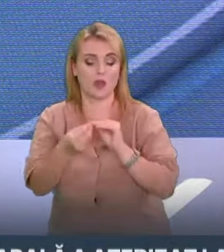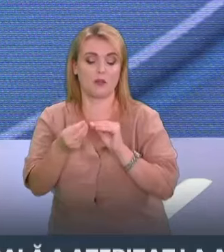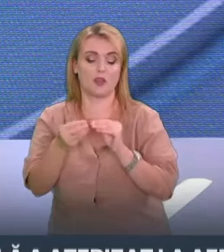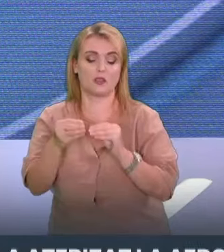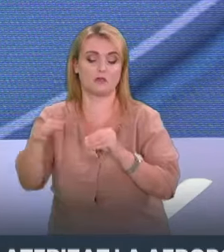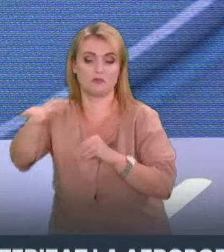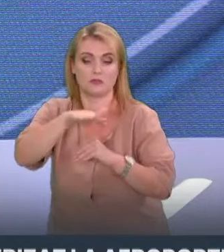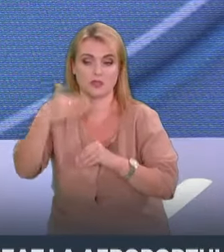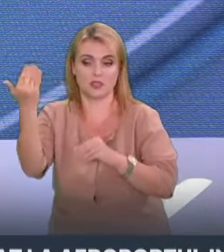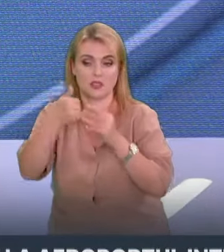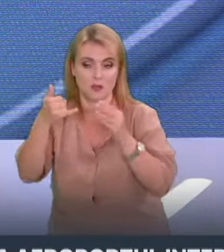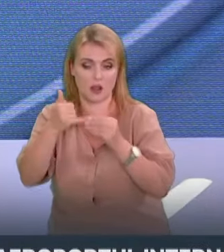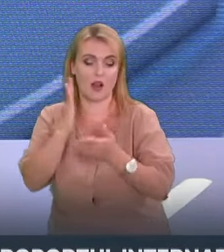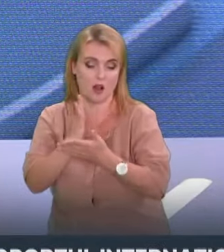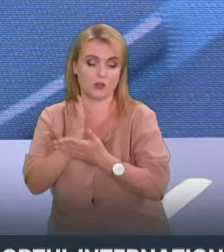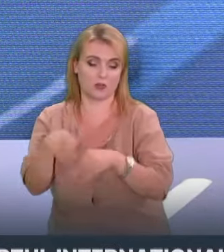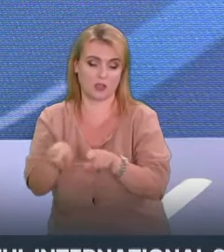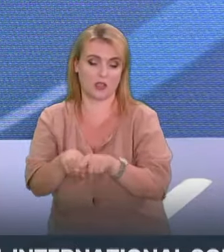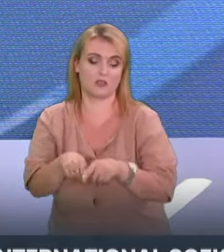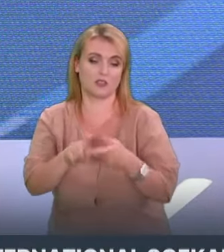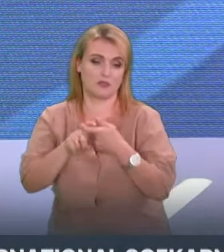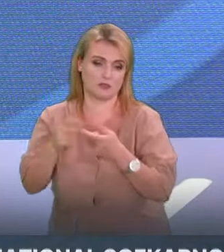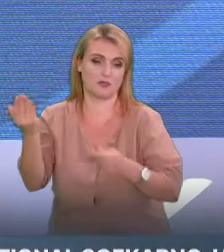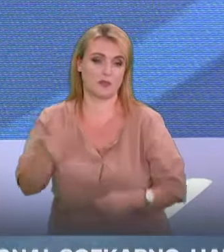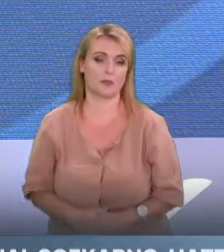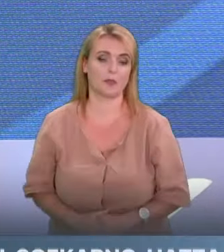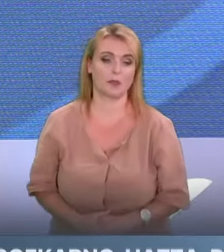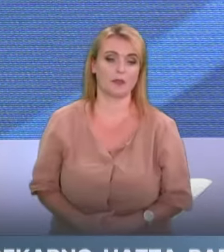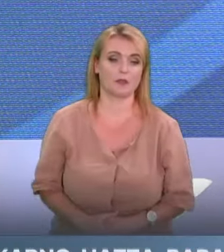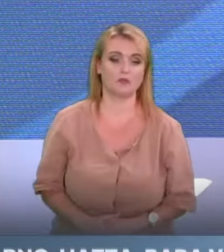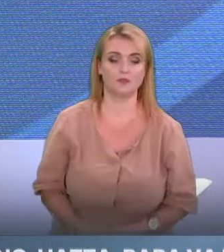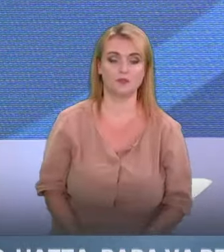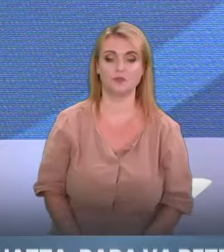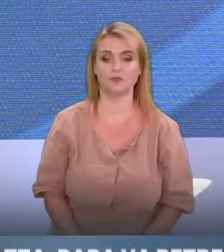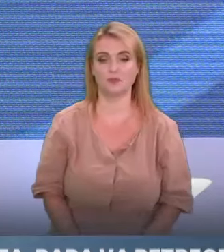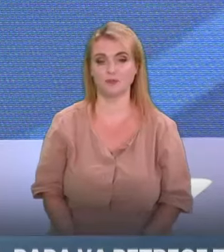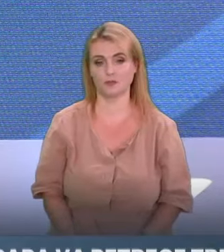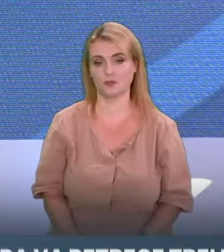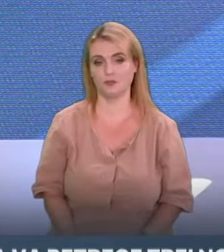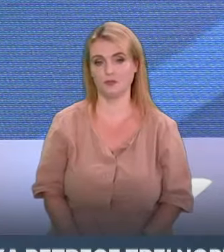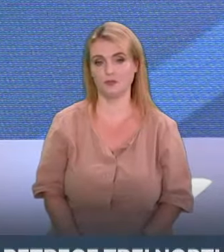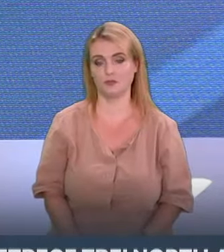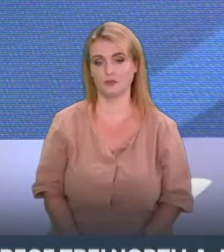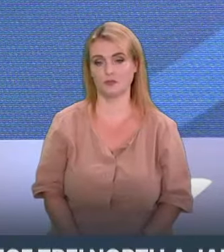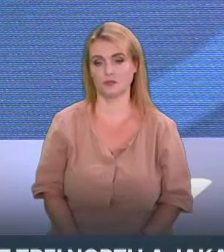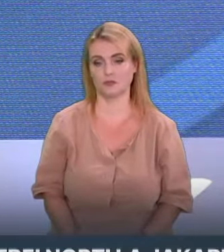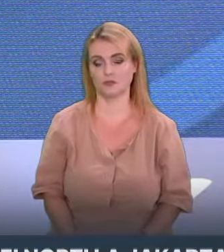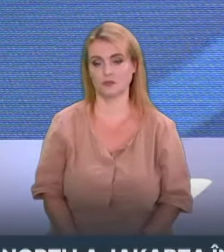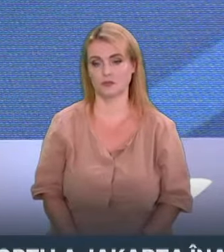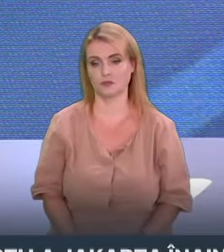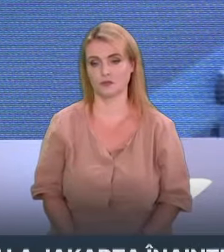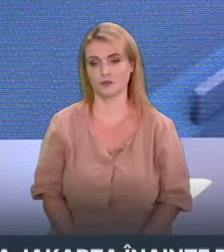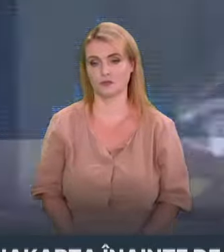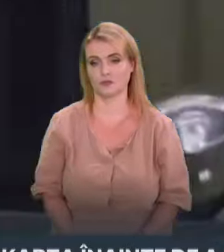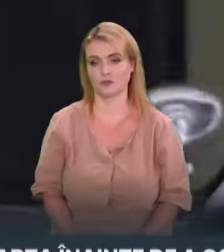și la fondurile de preaderare, cel mai important lucru pentru Republica Moldova din punct de vedere al Uniunii Europene, a remarcat Ștefănuță.